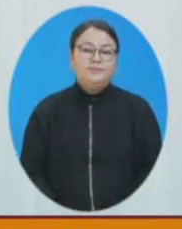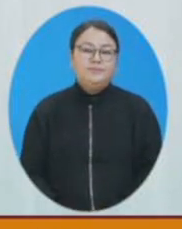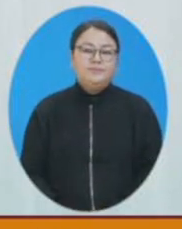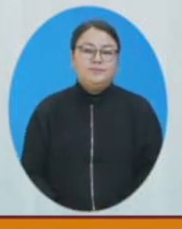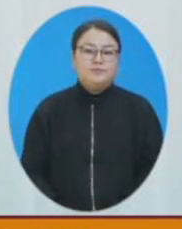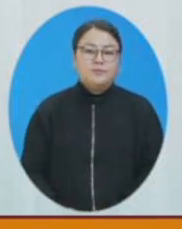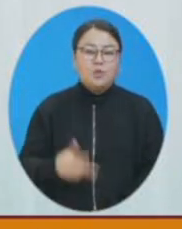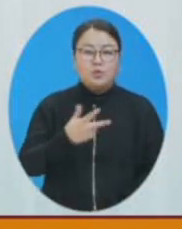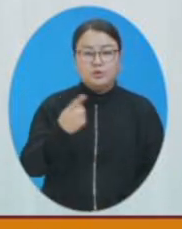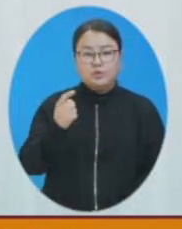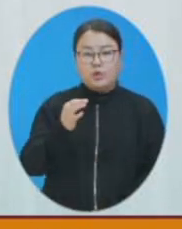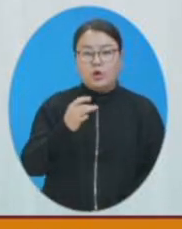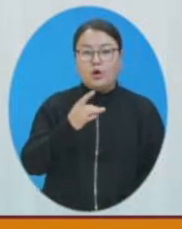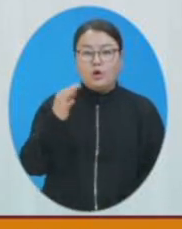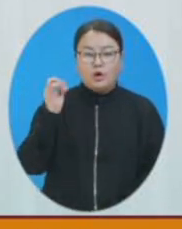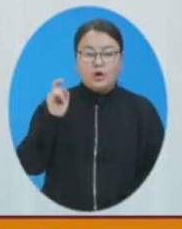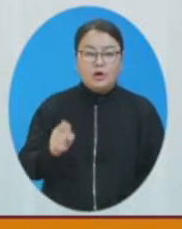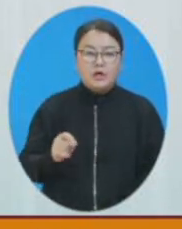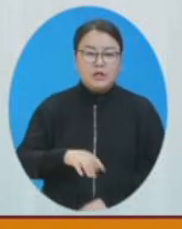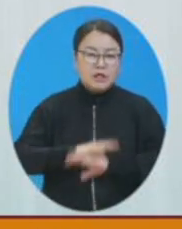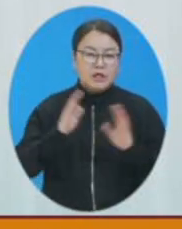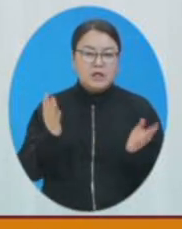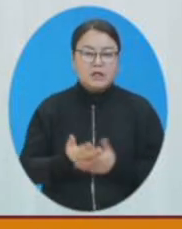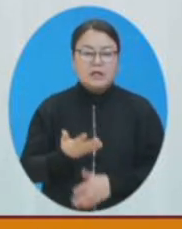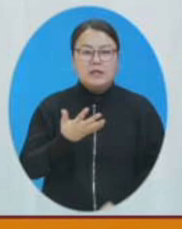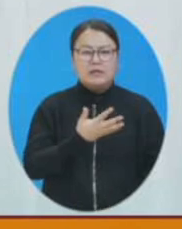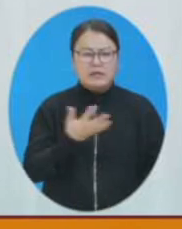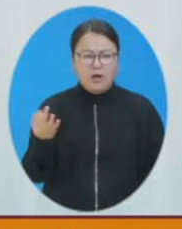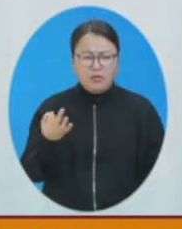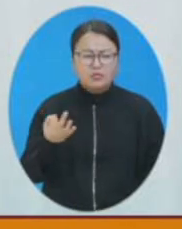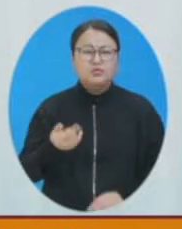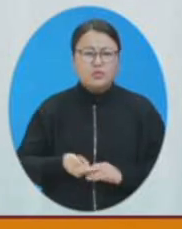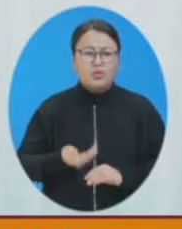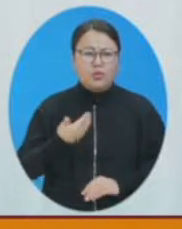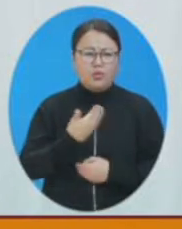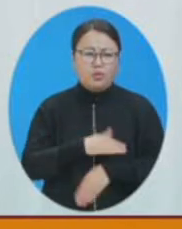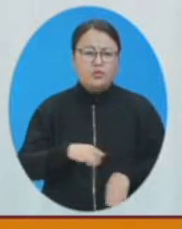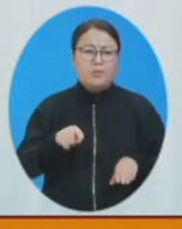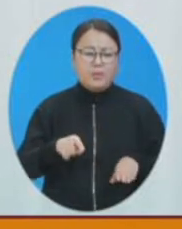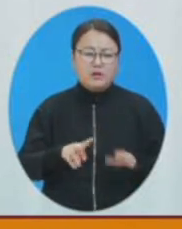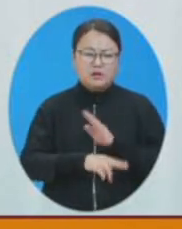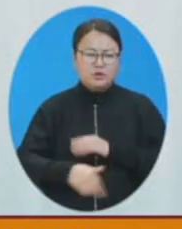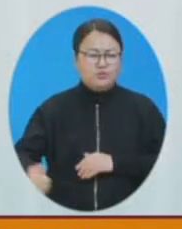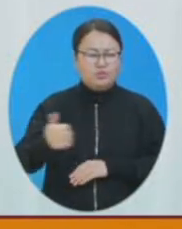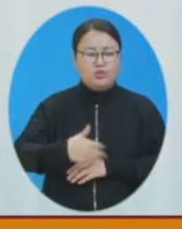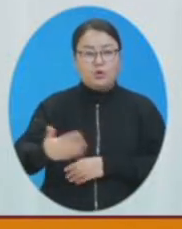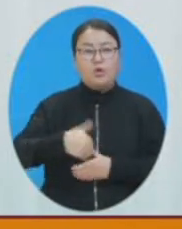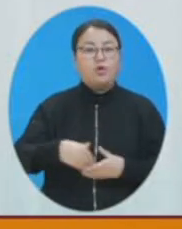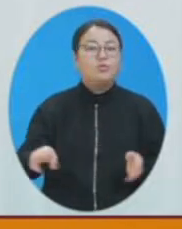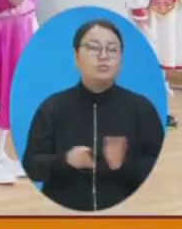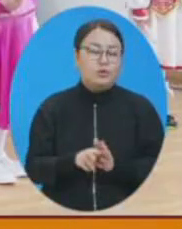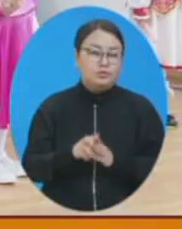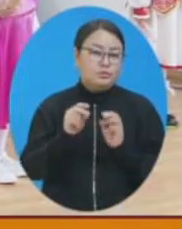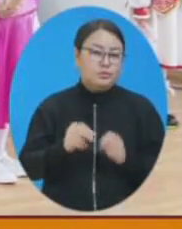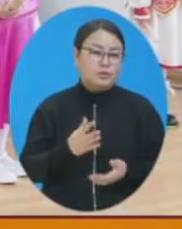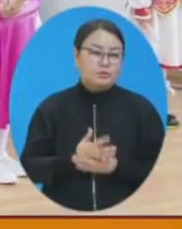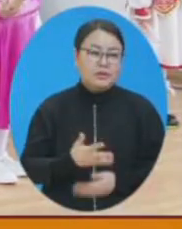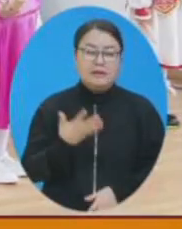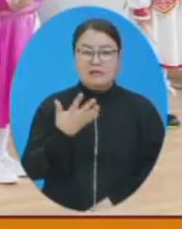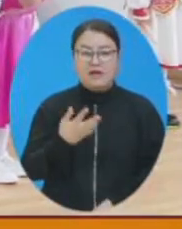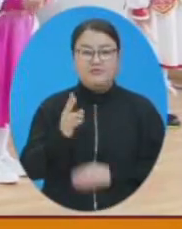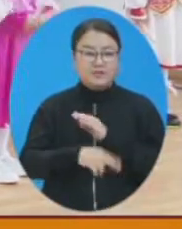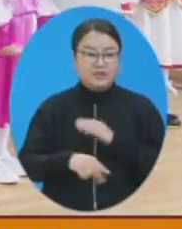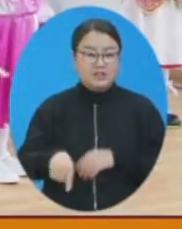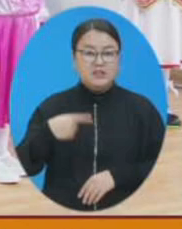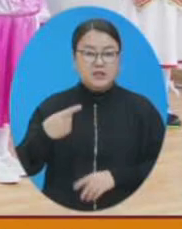энэ 31-р хорооны нийт 500 гаруй хүүхдүүд бол цэцэрлэгт бүрэн хамрагдах боломжтой болж байна. Дээрх 5 цэцэрлэгийн